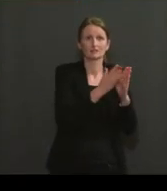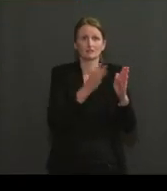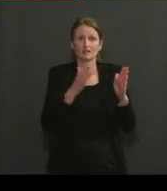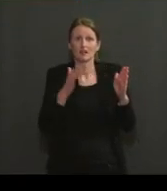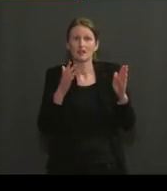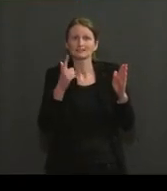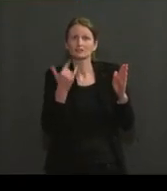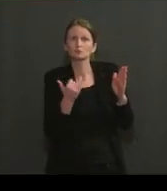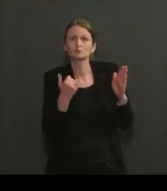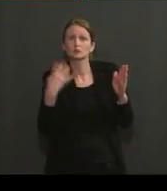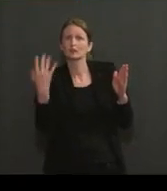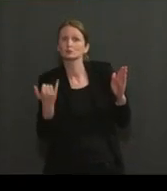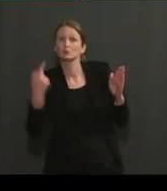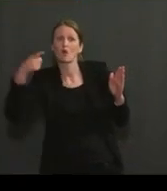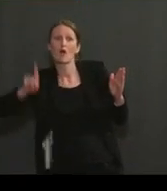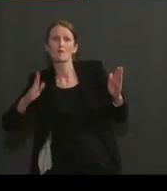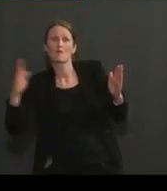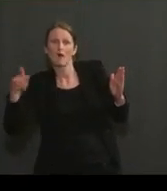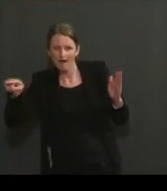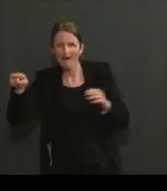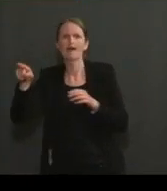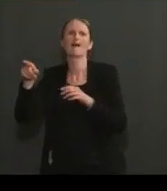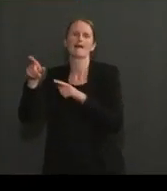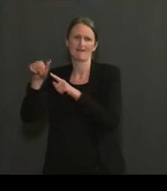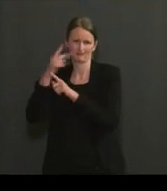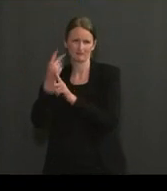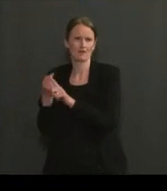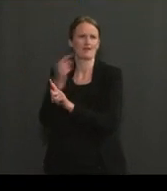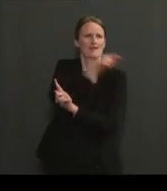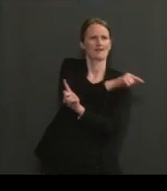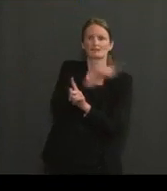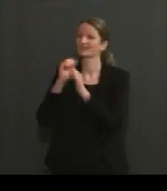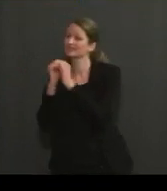virus et que votre corps a réagi en produisant ces anticorps.